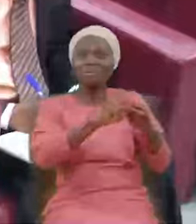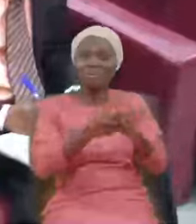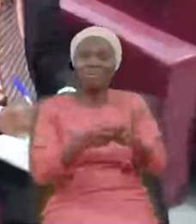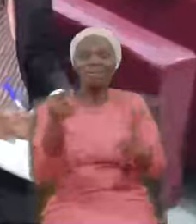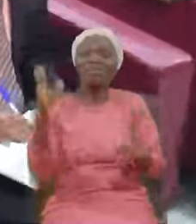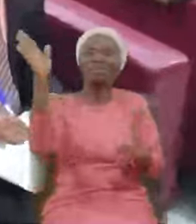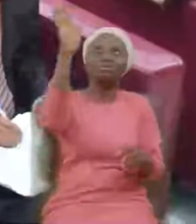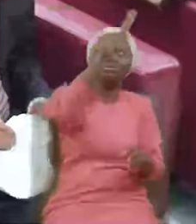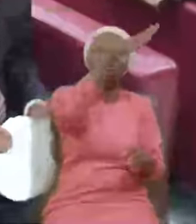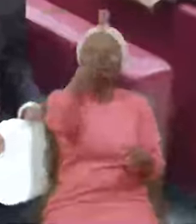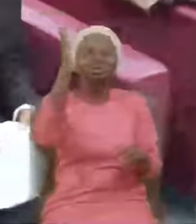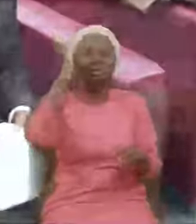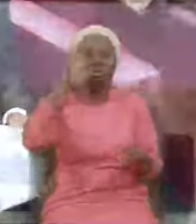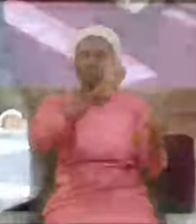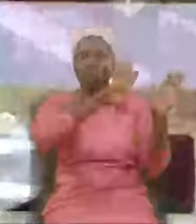les emportera.